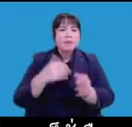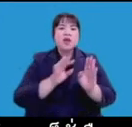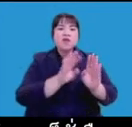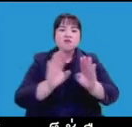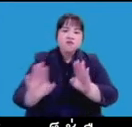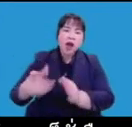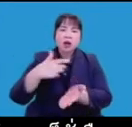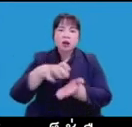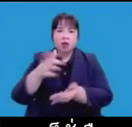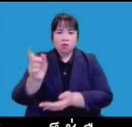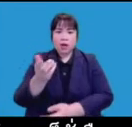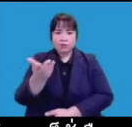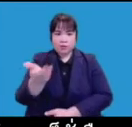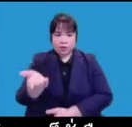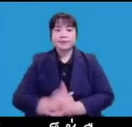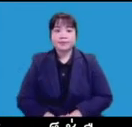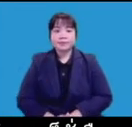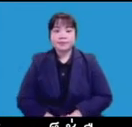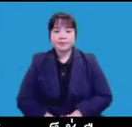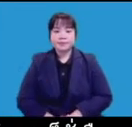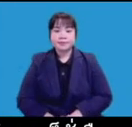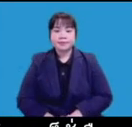ากอะไรกับท่านผู้รับชมรับฟังบ้างครับเชิญเลยครับ